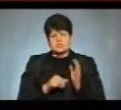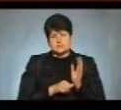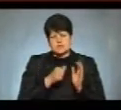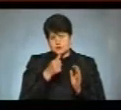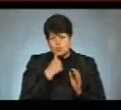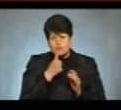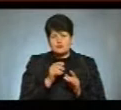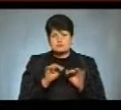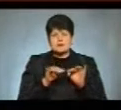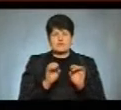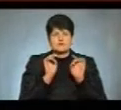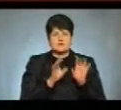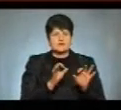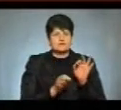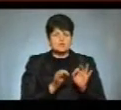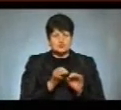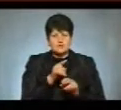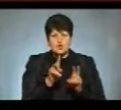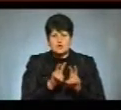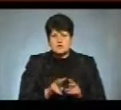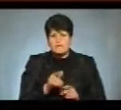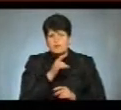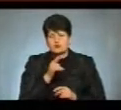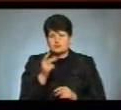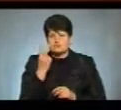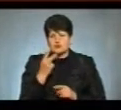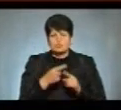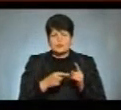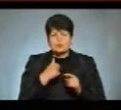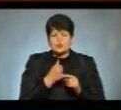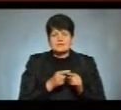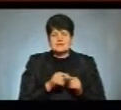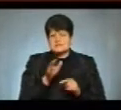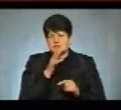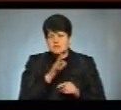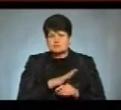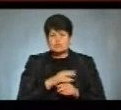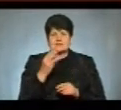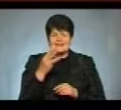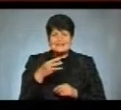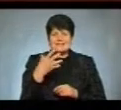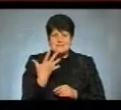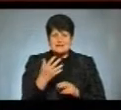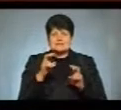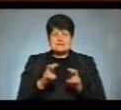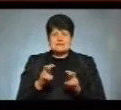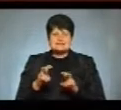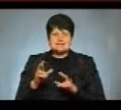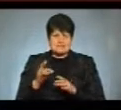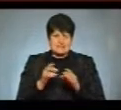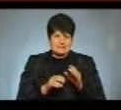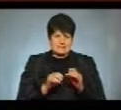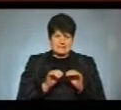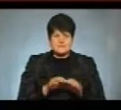справу передали до суду. Її розглядають упродовж 2,5 років. За цей час відбулося 35 засідань, повідомила